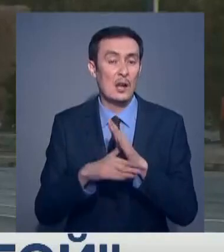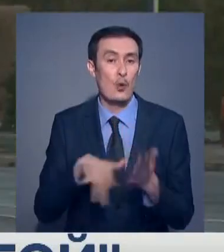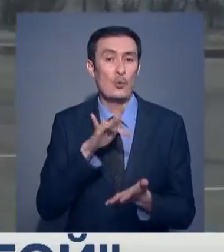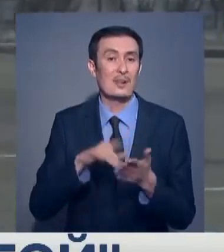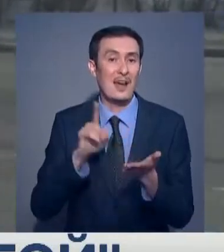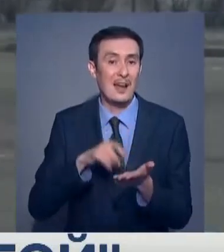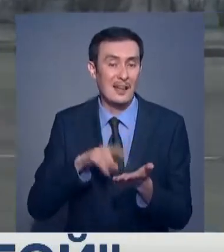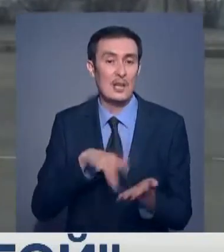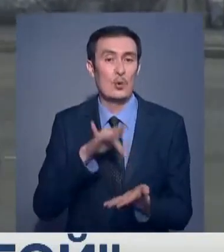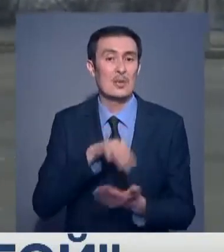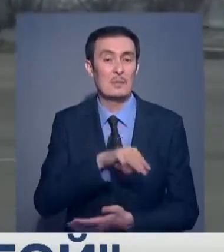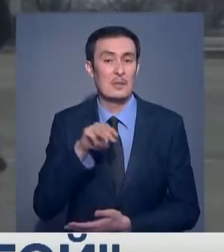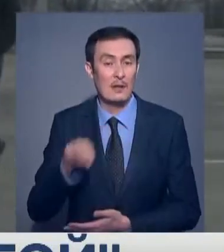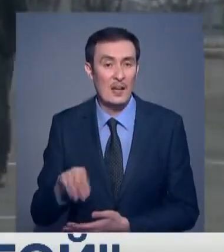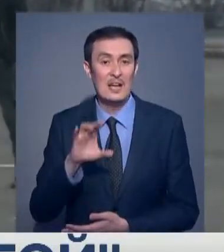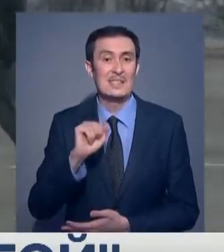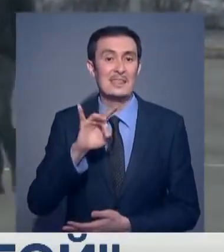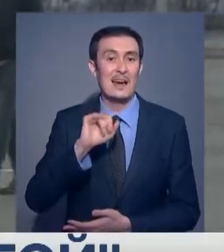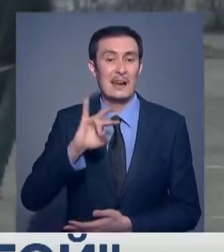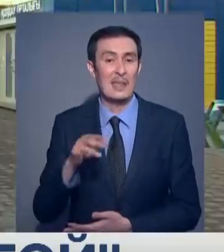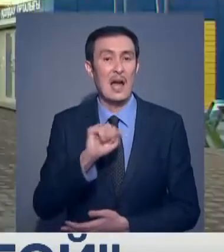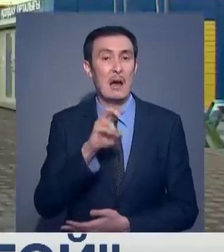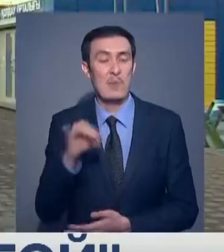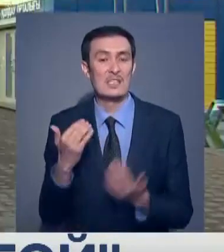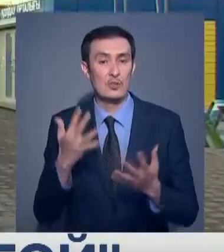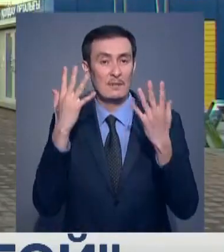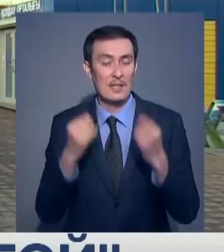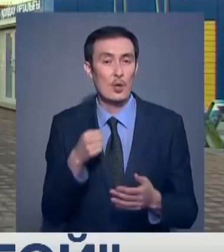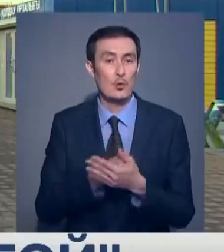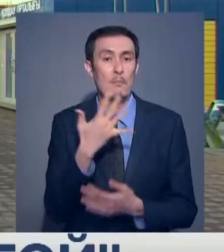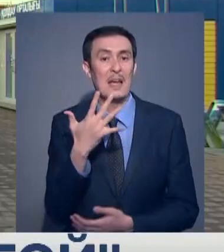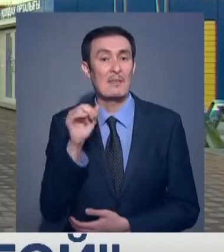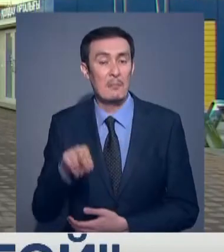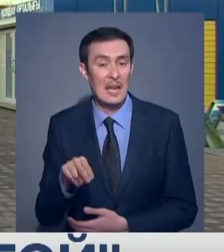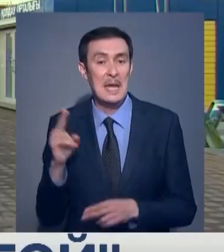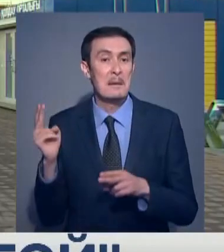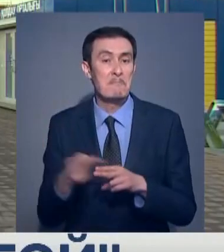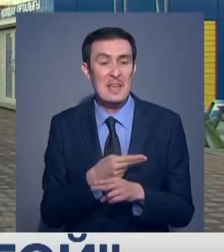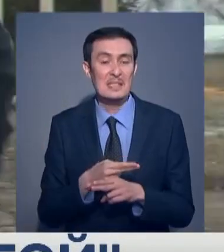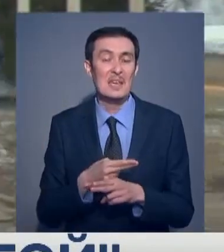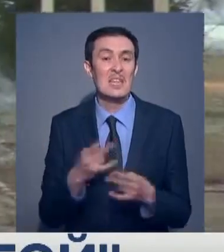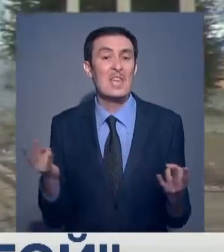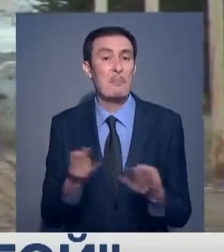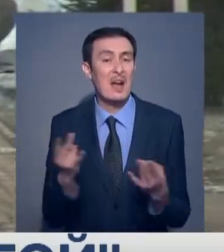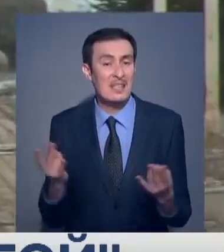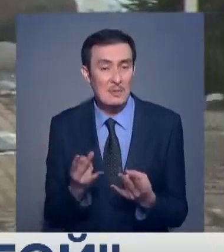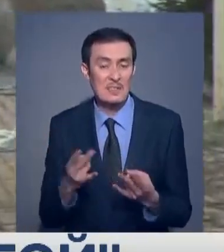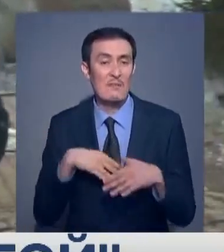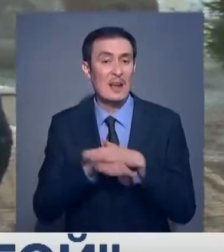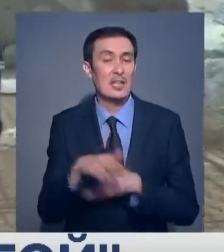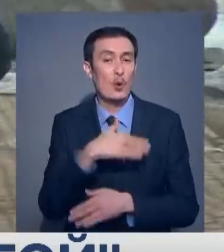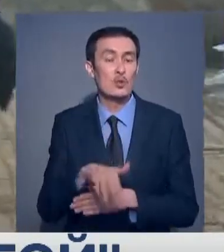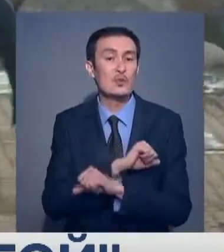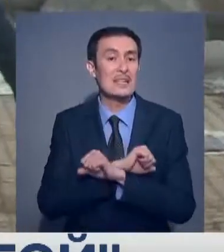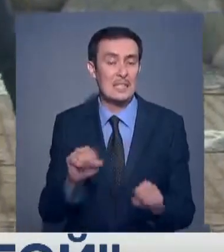Караганда, Темиртау, Шахтинск, Сарань и Абай. С сегодняшнего дня по 5 апреля людям без лишней надобности на улицу выходить нельзя,